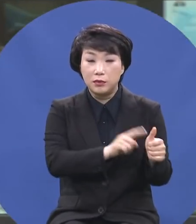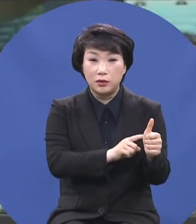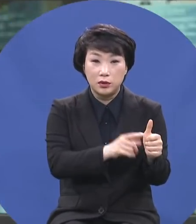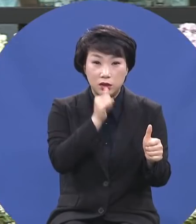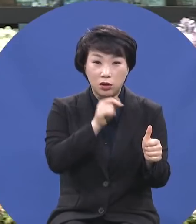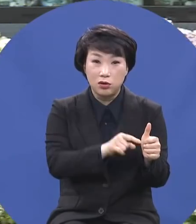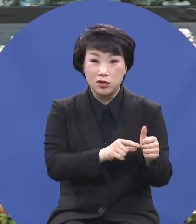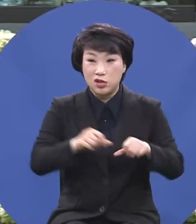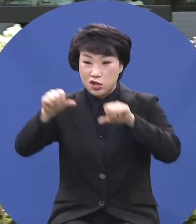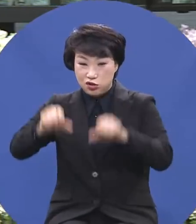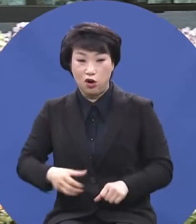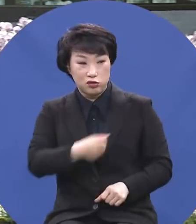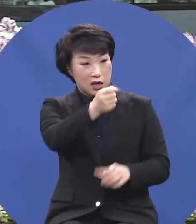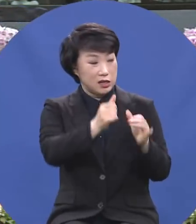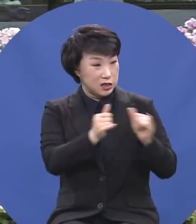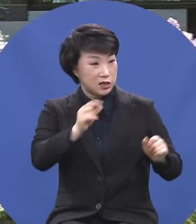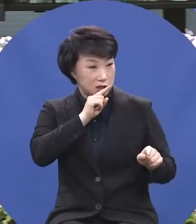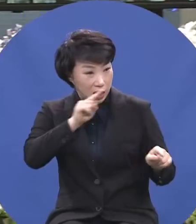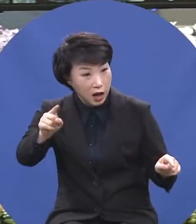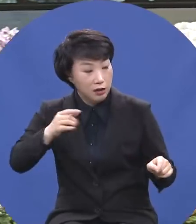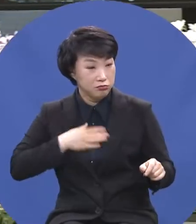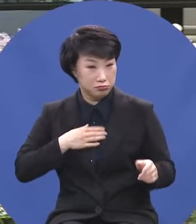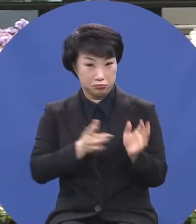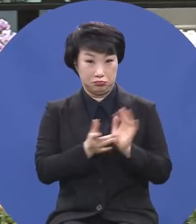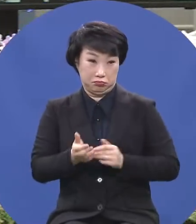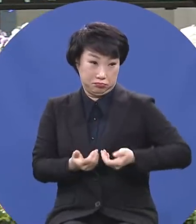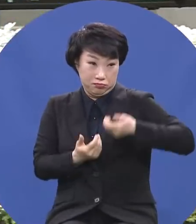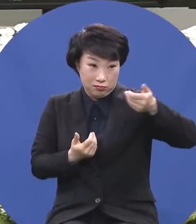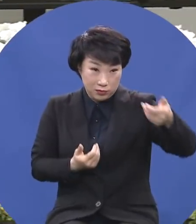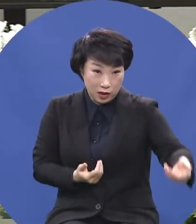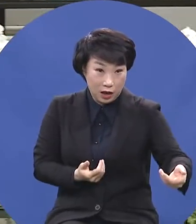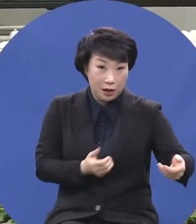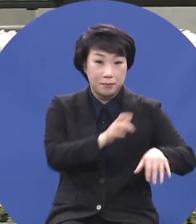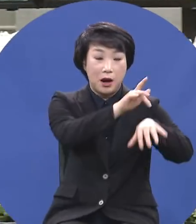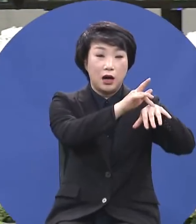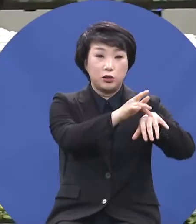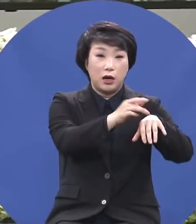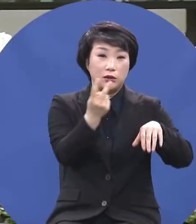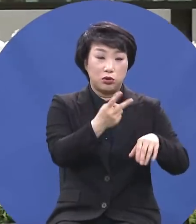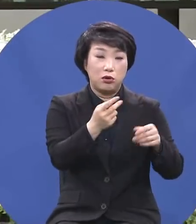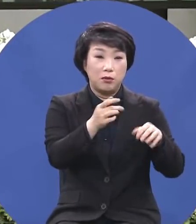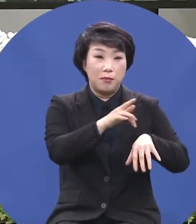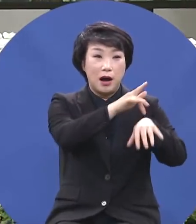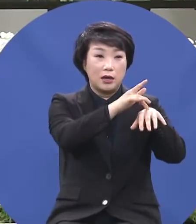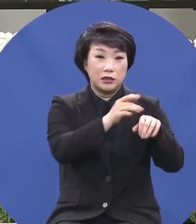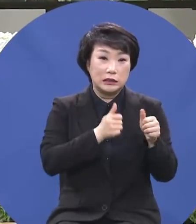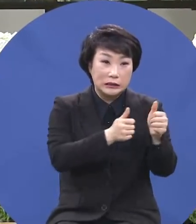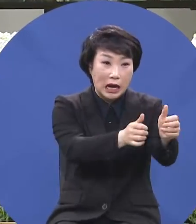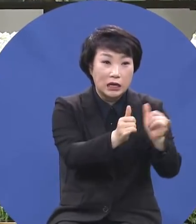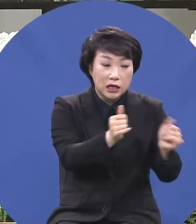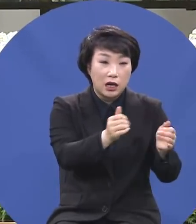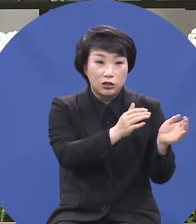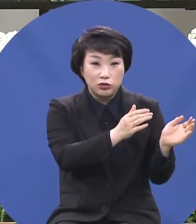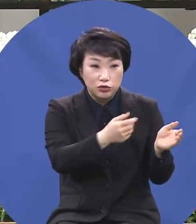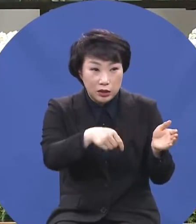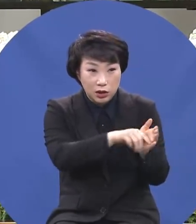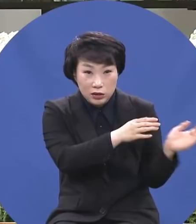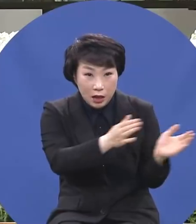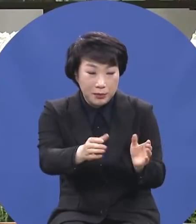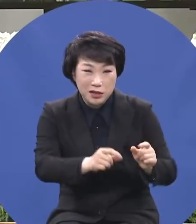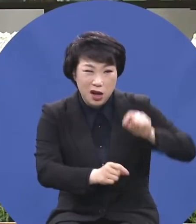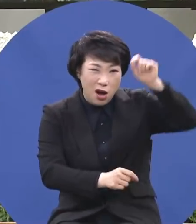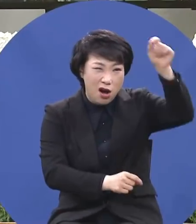이 저주를 받은 자들아 나를 떠나 마귀와 더불어 그 사자들을